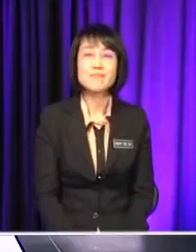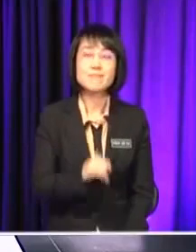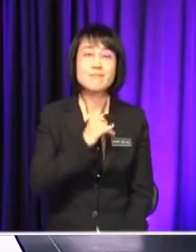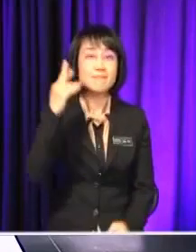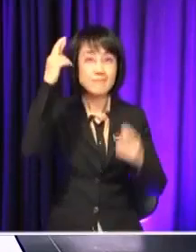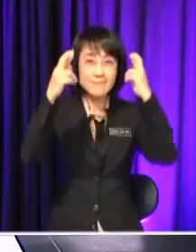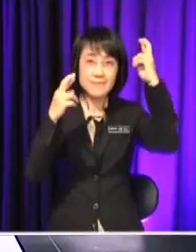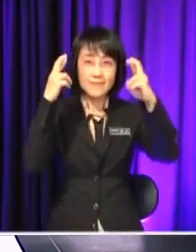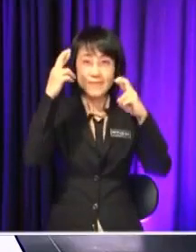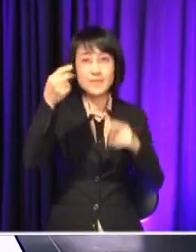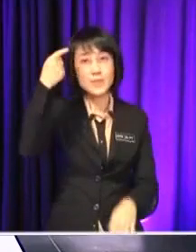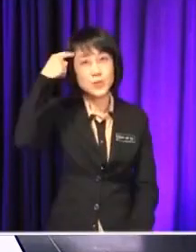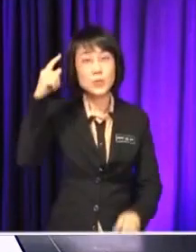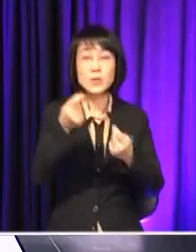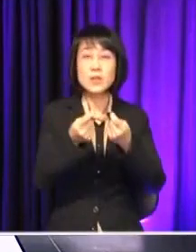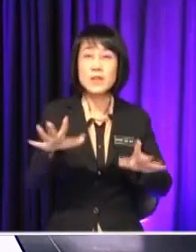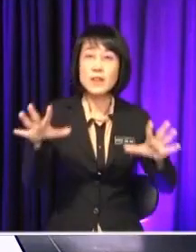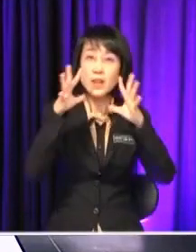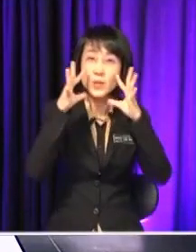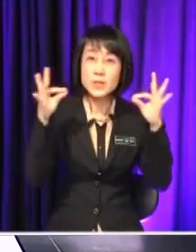meninggalkan sama siku-siku